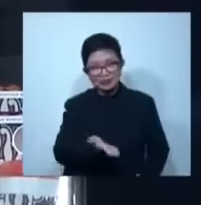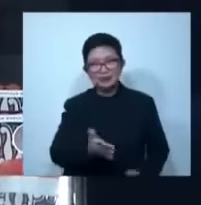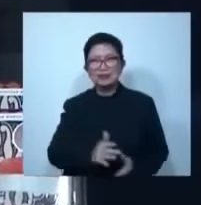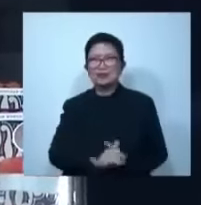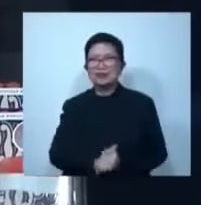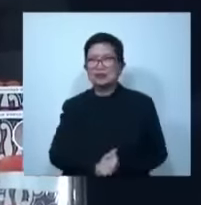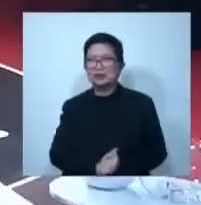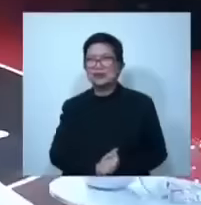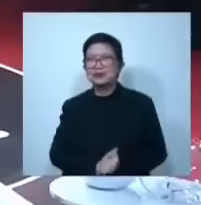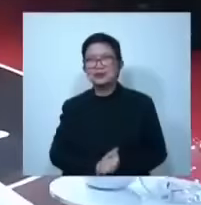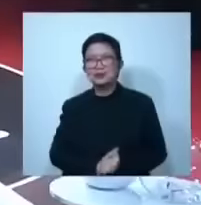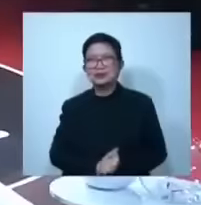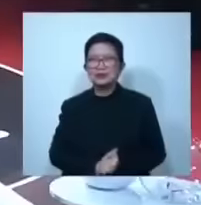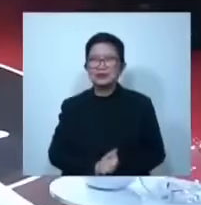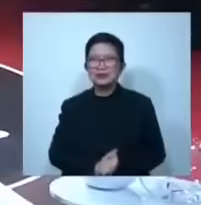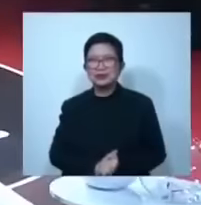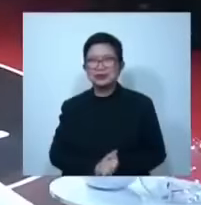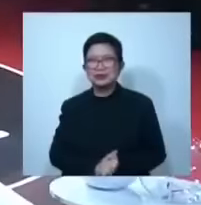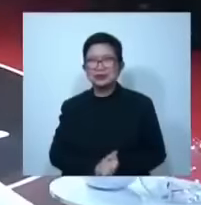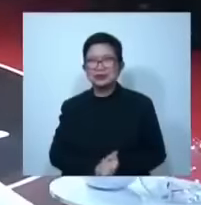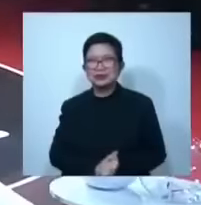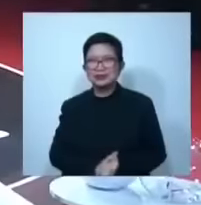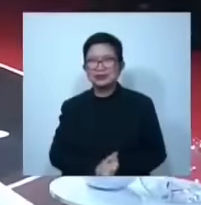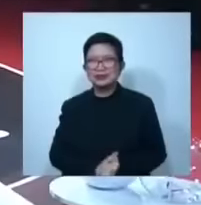untuk bisa menuju ke panggung utama.